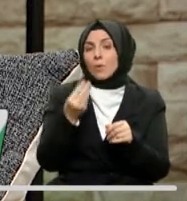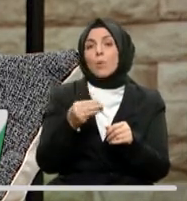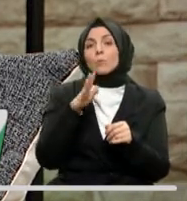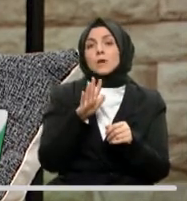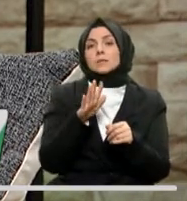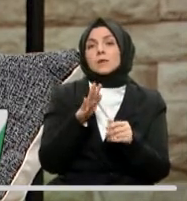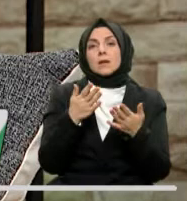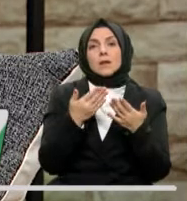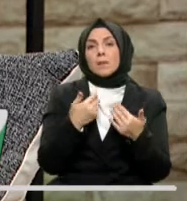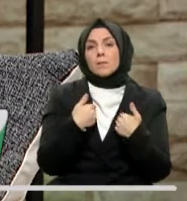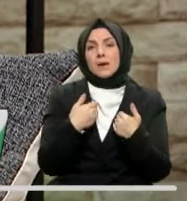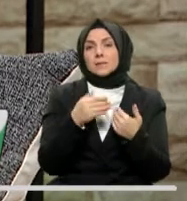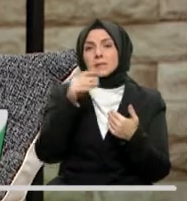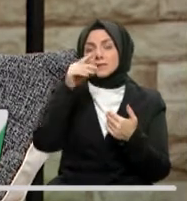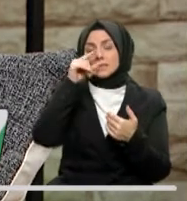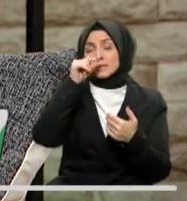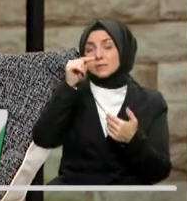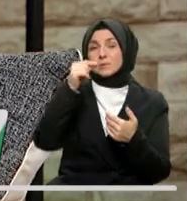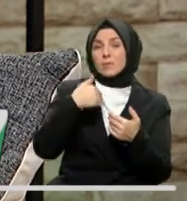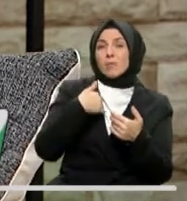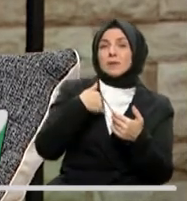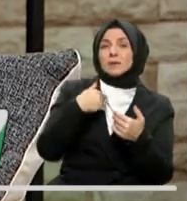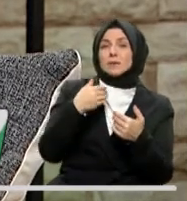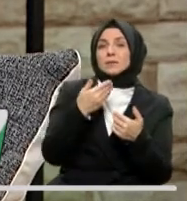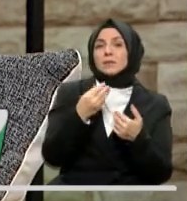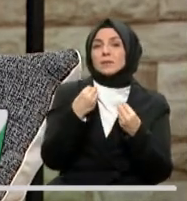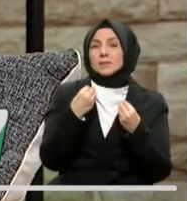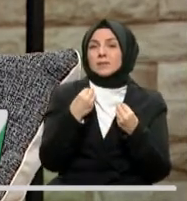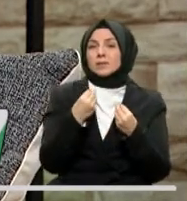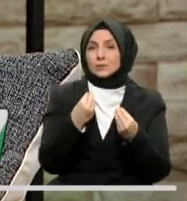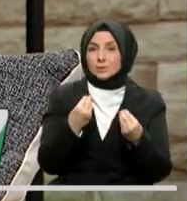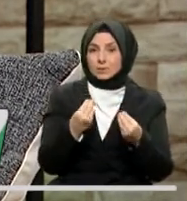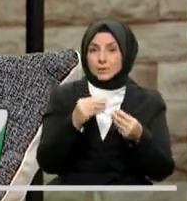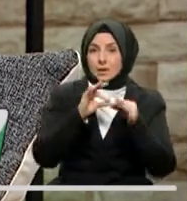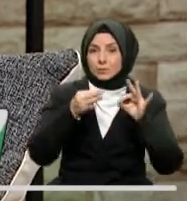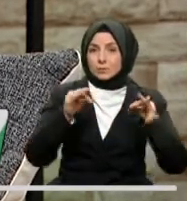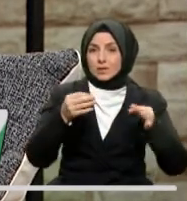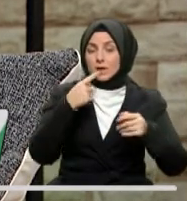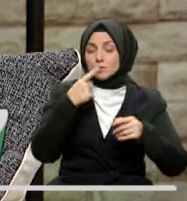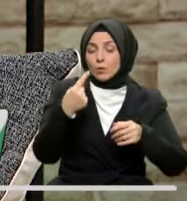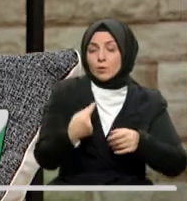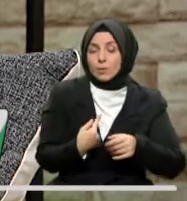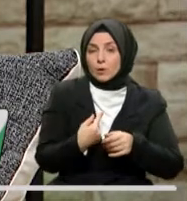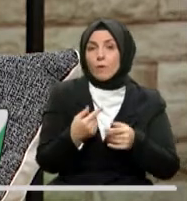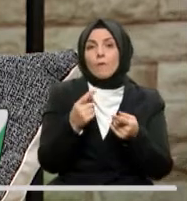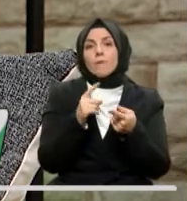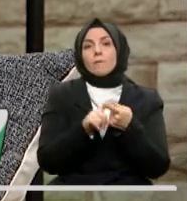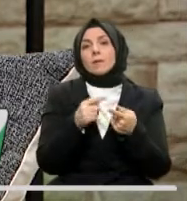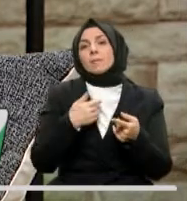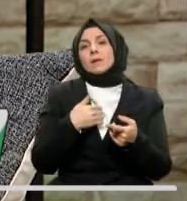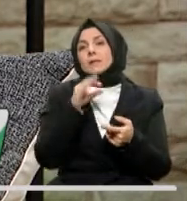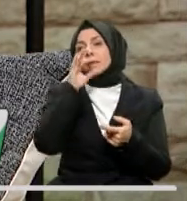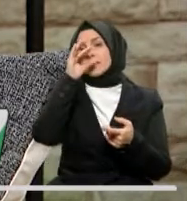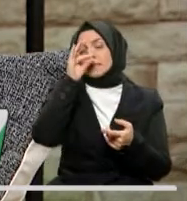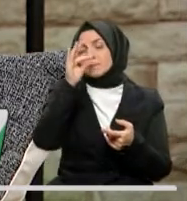cümle duymam kimse beni sevmez ki gibi içsel konuşmalarımızı hiç susmayan içsel konuşmalarımızın olduğu